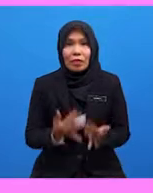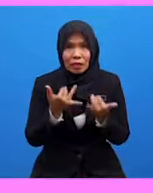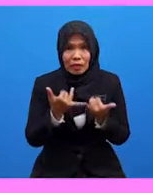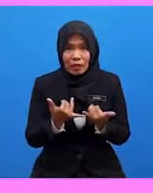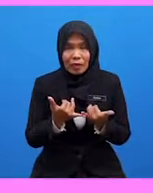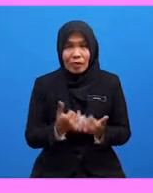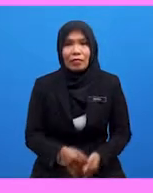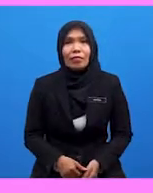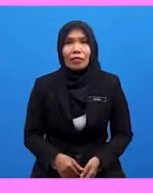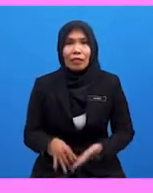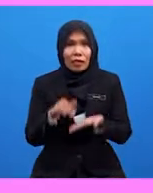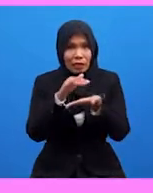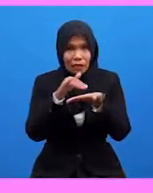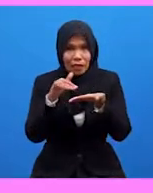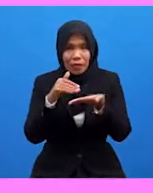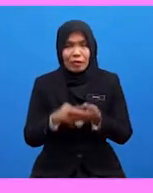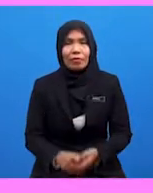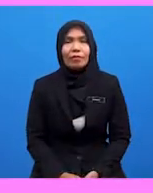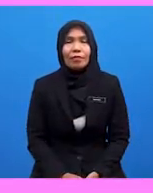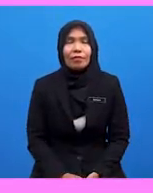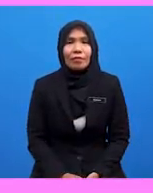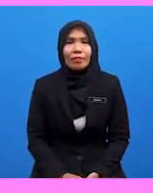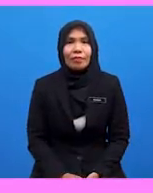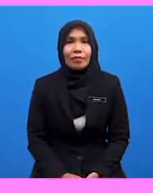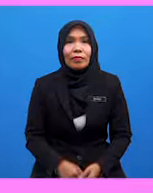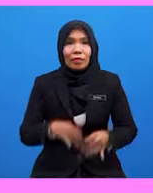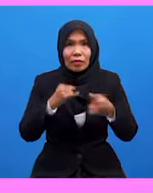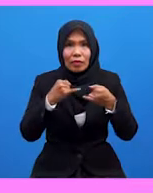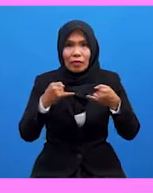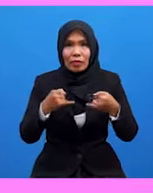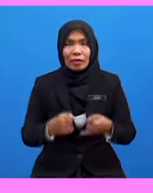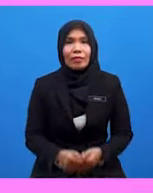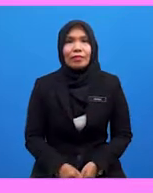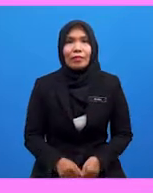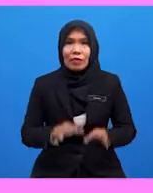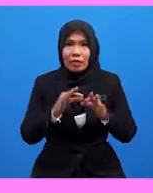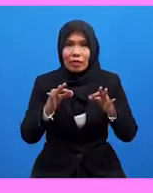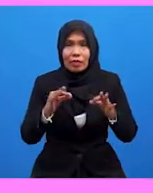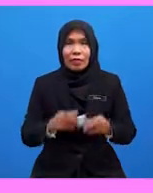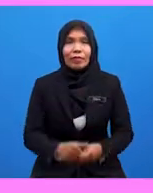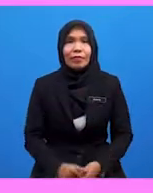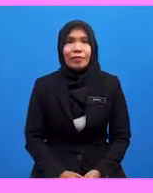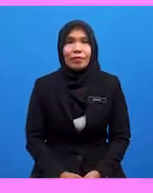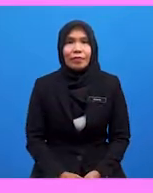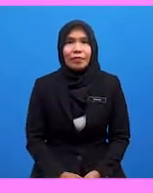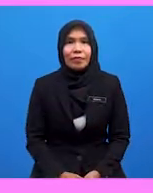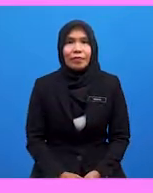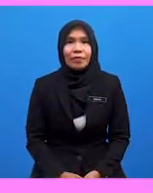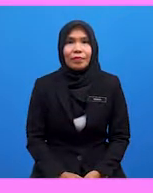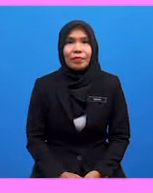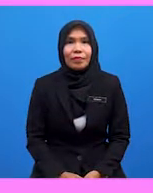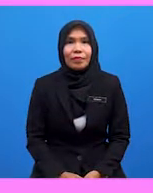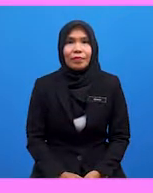Sekarang, sila semak jawapan pilihan yang dibuat. Jenis ayat perintah yang terkandung dalam pantun di atas